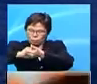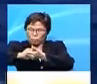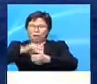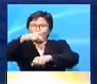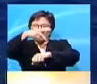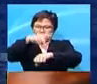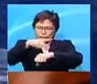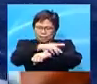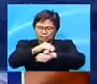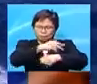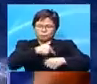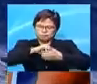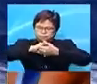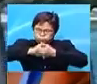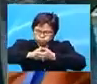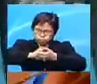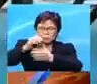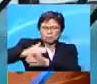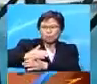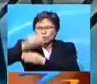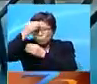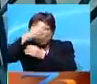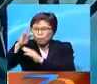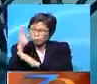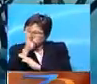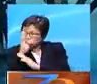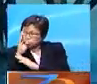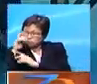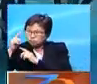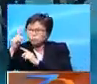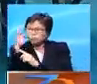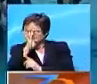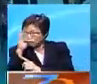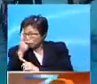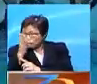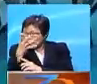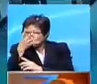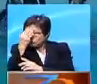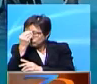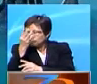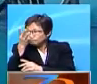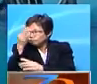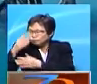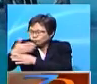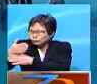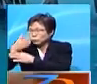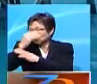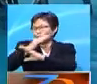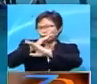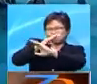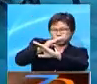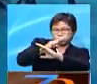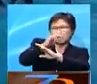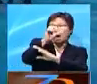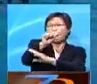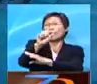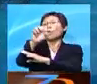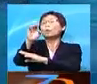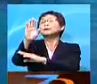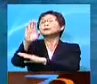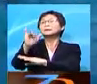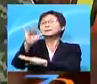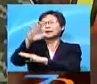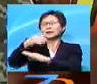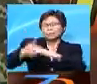Indonesia dalam perkongsian maklumat risikan untuk mengekang pergerakan bilitan Abu sayf daripada lolos ke negara